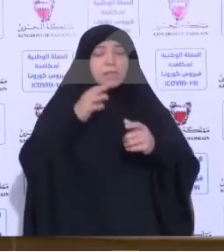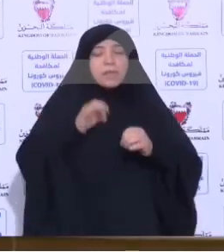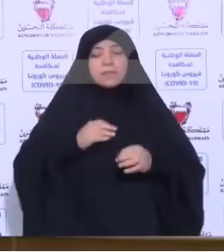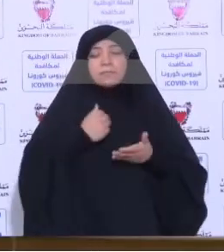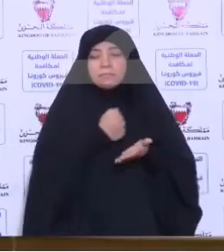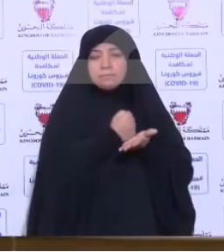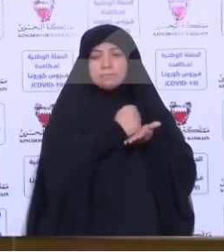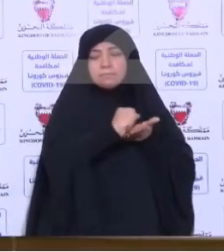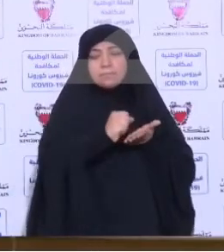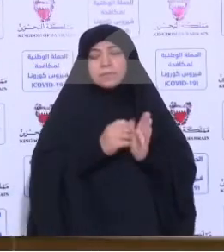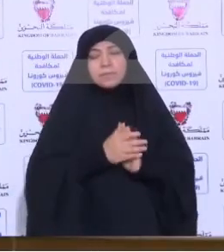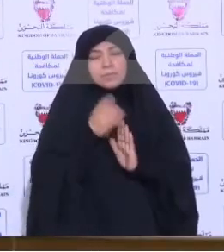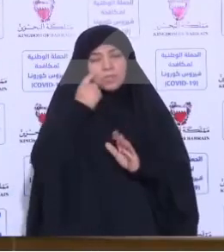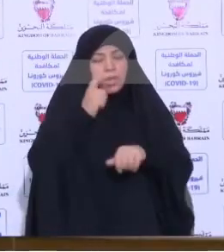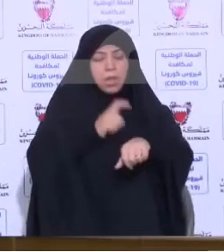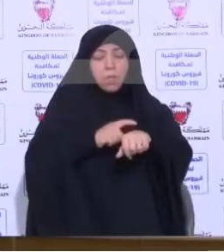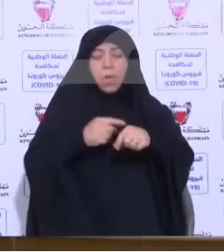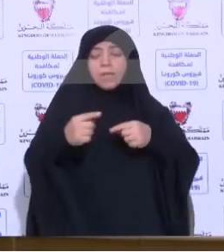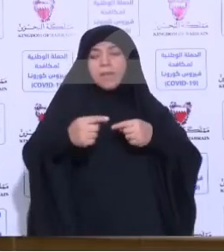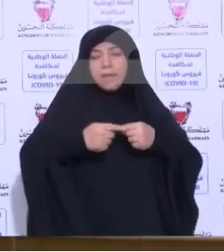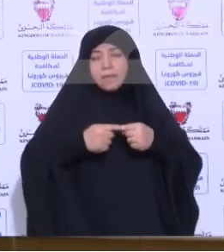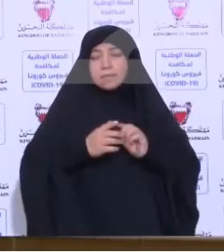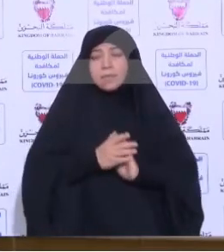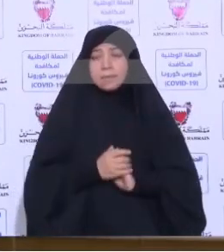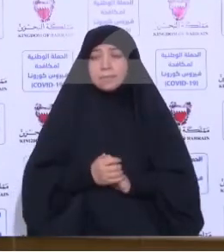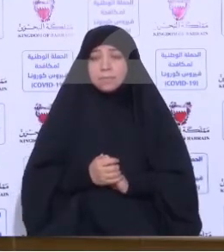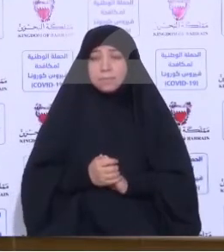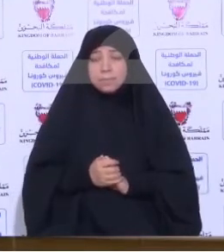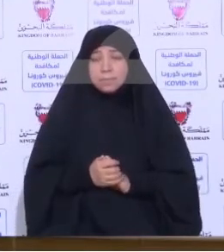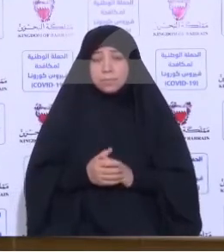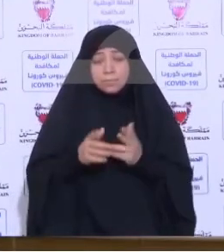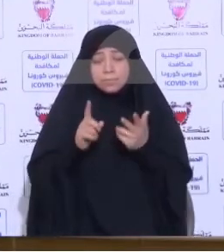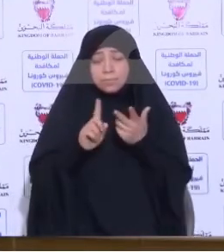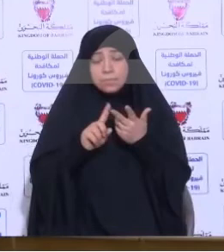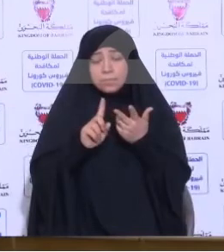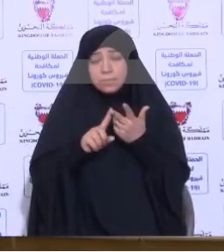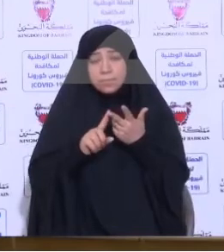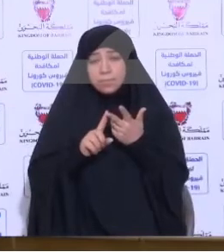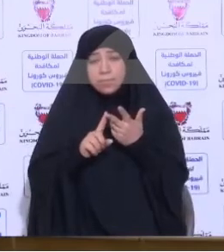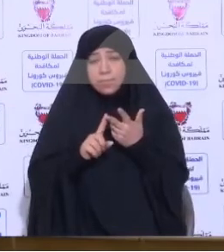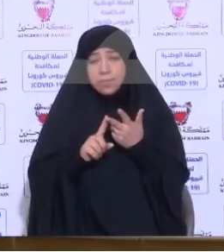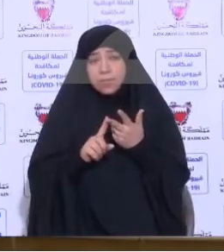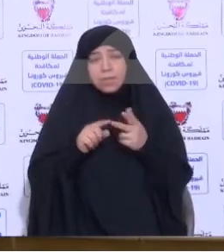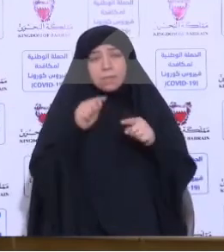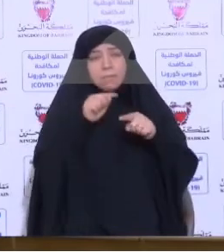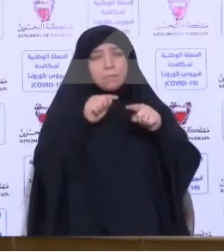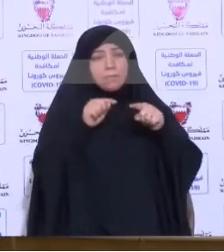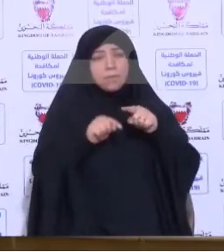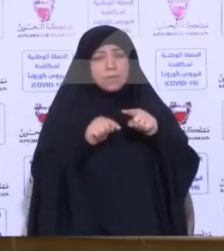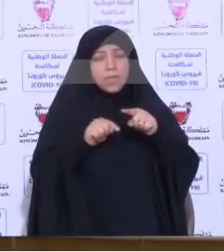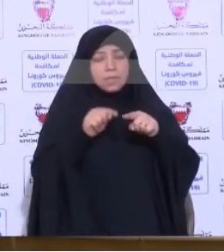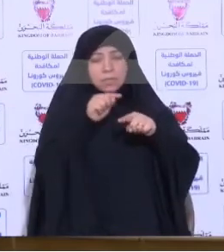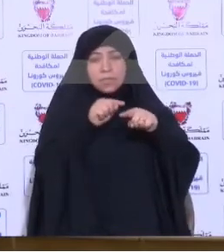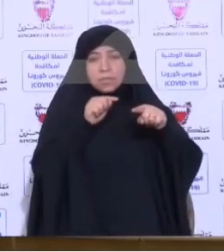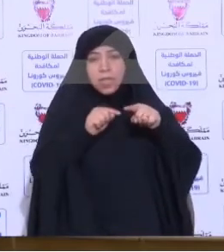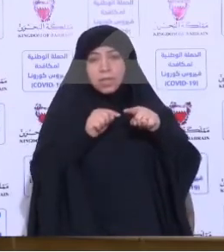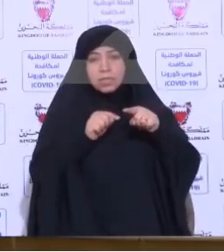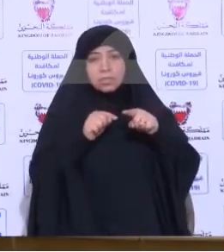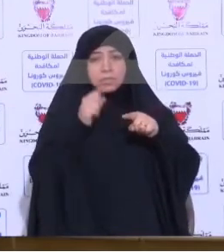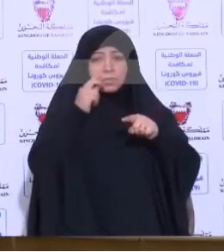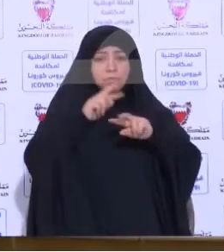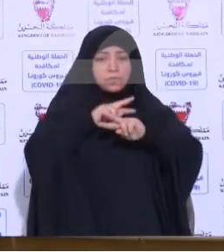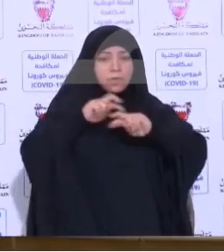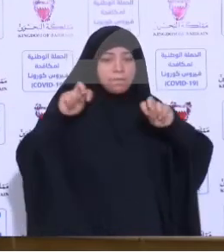مدة ممكنة. ننتقل إلى المؤشر الثالث وهو معدل النتائج الإيجابية من إجمالي عدد